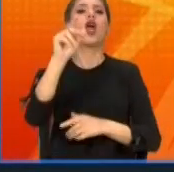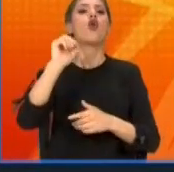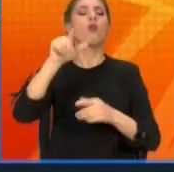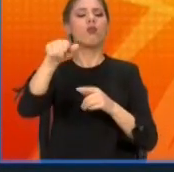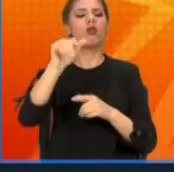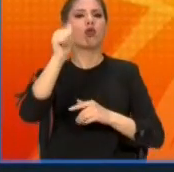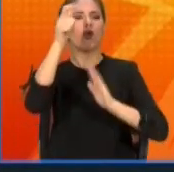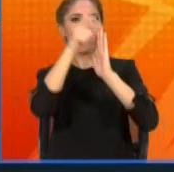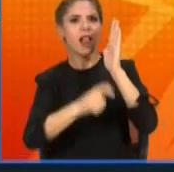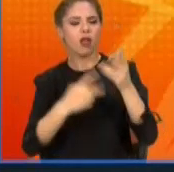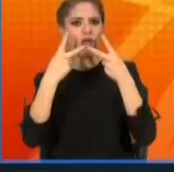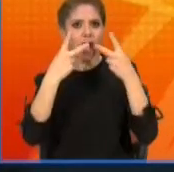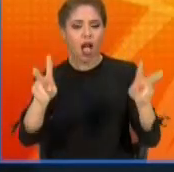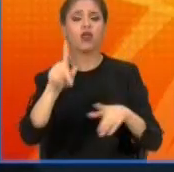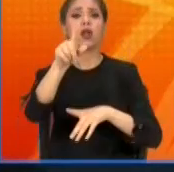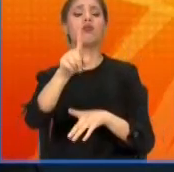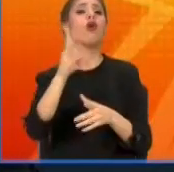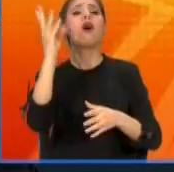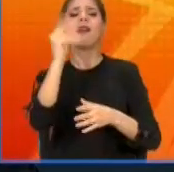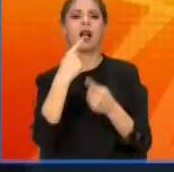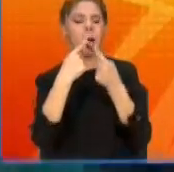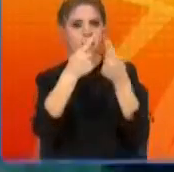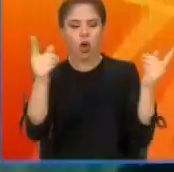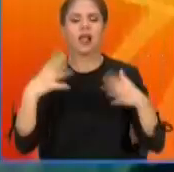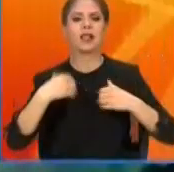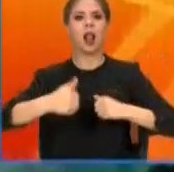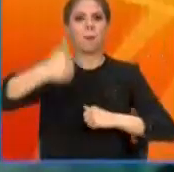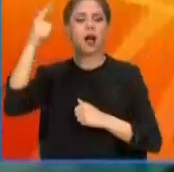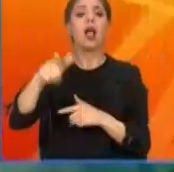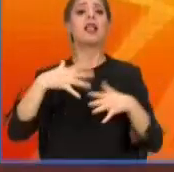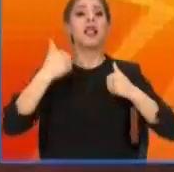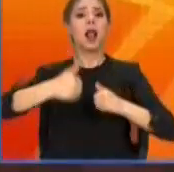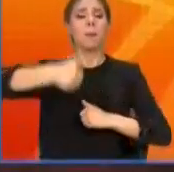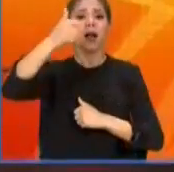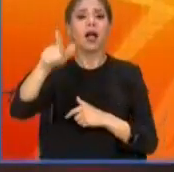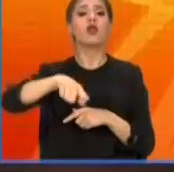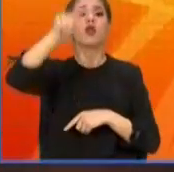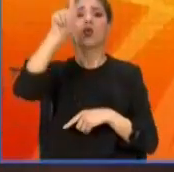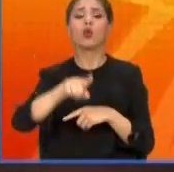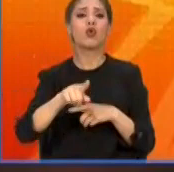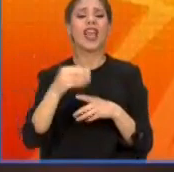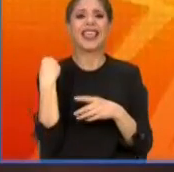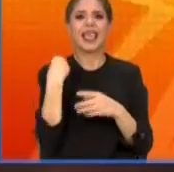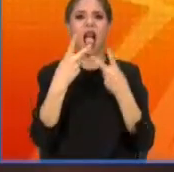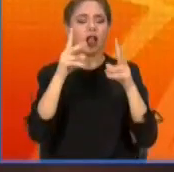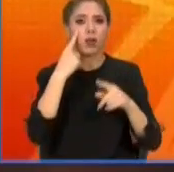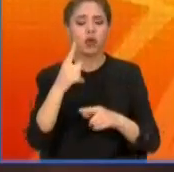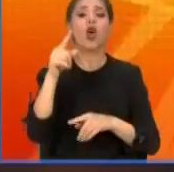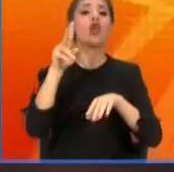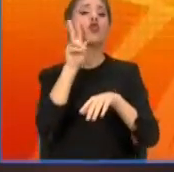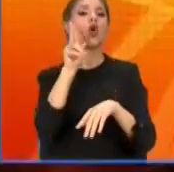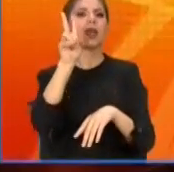o cümleyi, bakan ve rakamları da verdi. Onları aktaralım. Bakan Fahrettin Koca'nın en güncel açıklamasına göre son 24